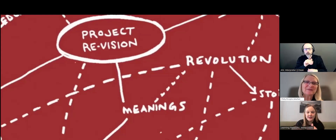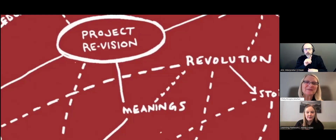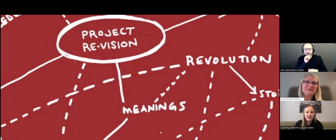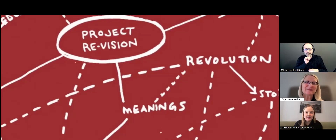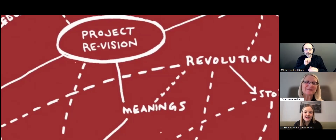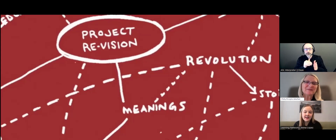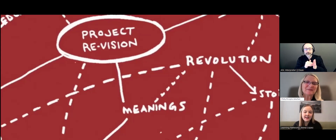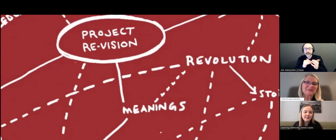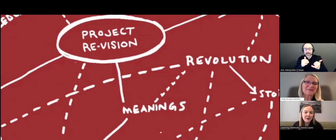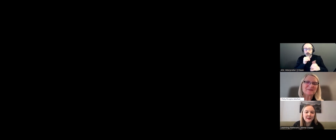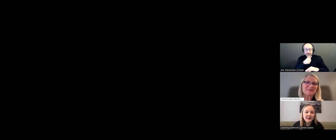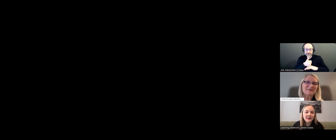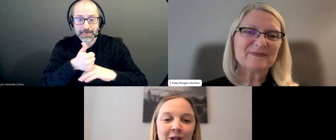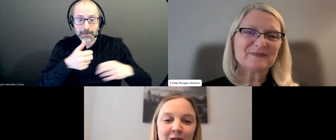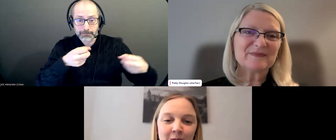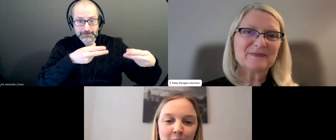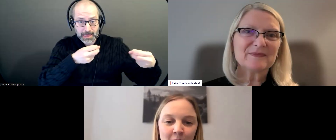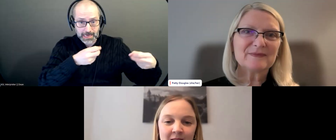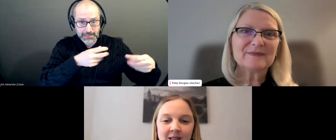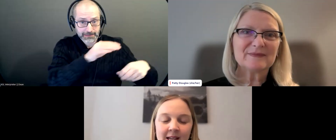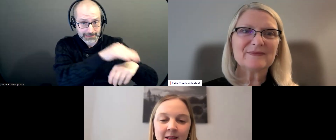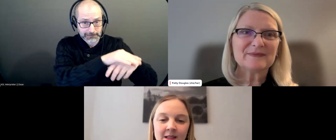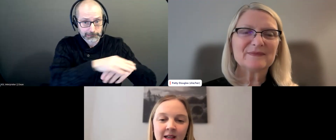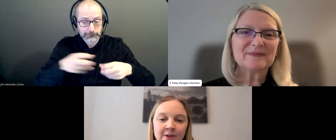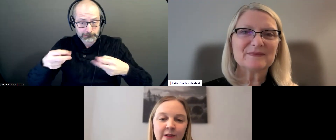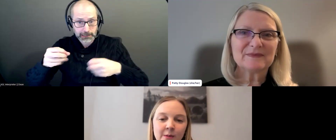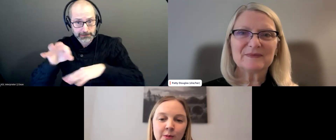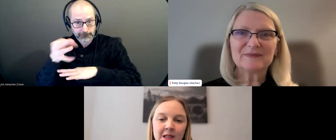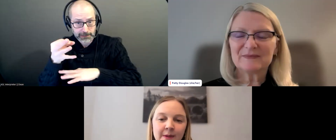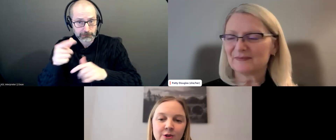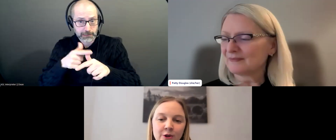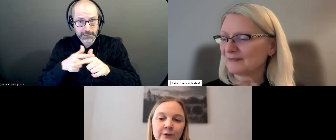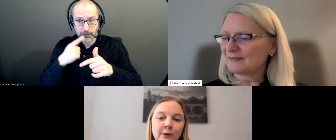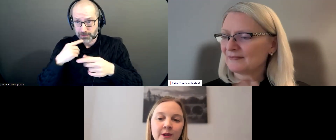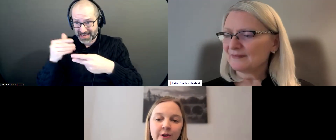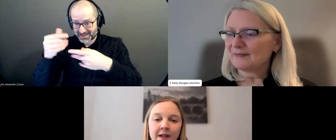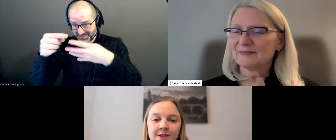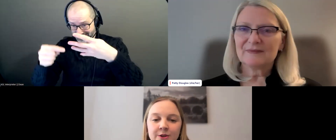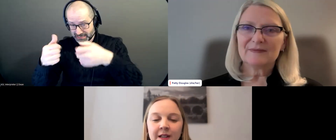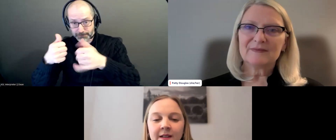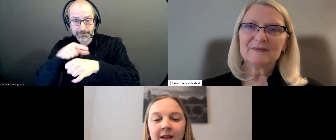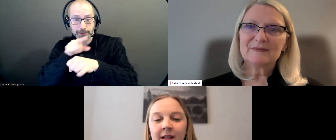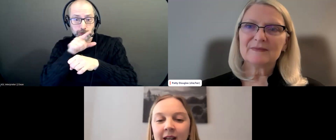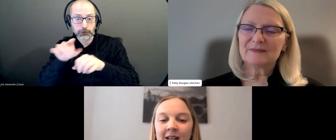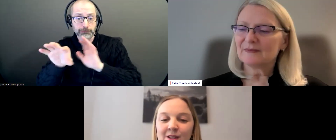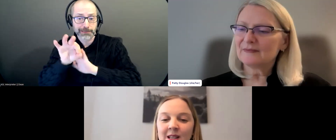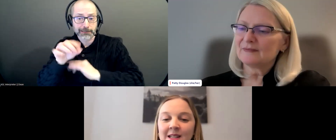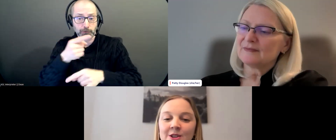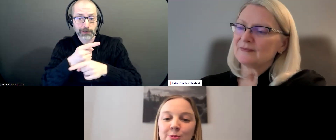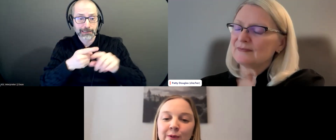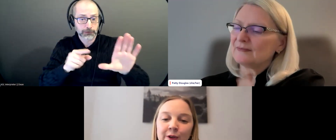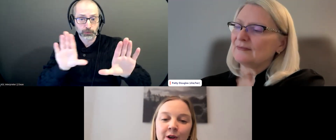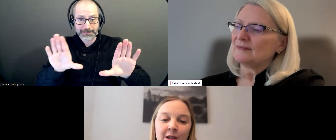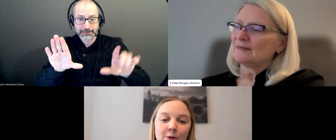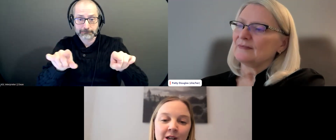now pour set votre up the slides patience. again in both English Nous and allons French. And retourner à once nos the diapos en slides anglais et are en available, please français. make sure you're Et viewing the lorsque les correct screen. diapos sont I have disponibles, vous selected